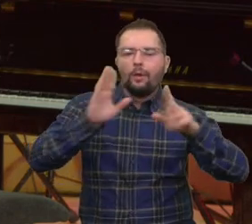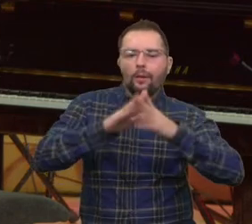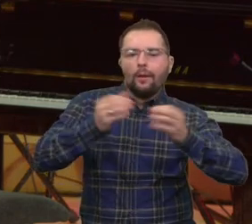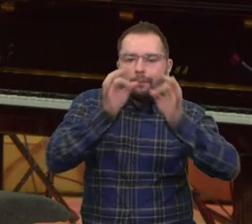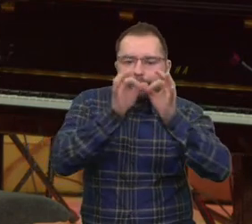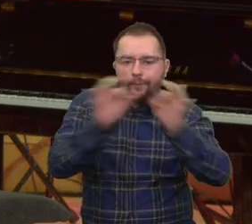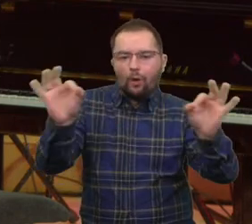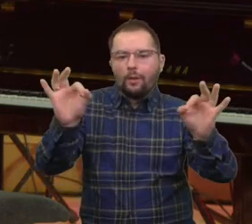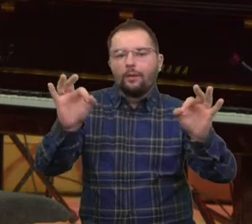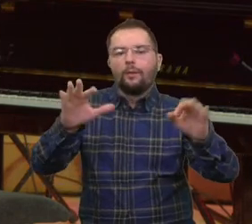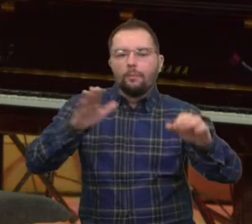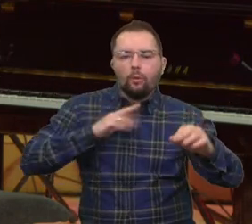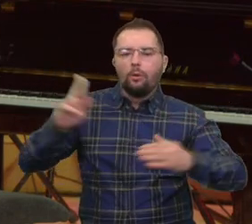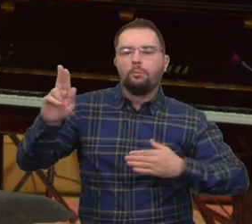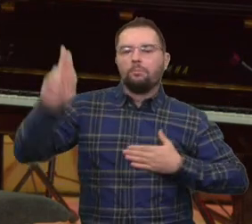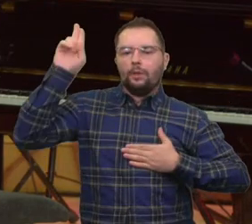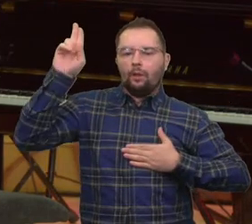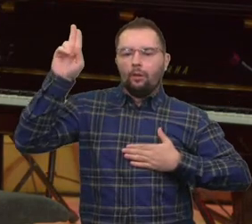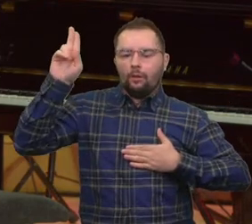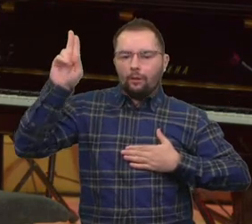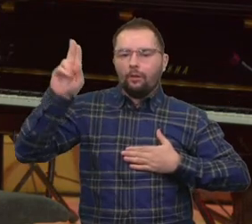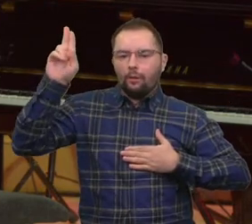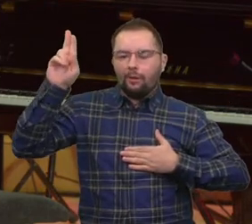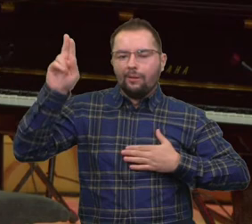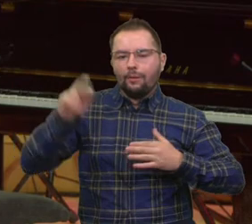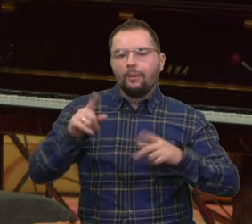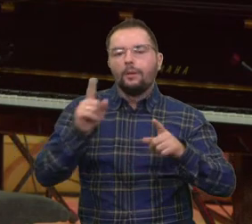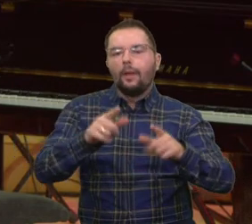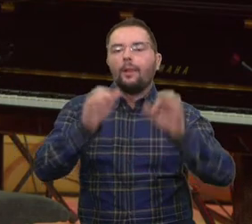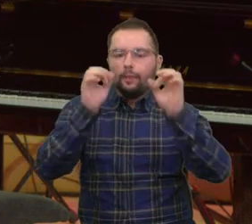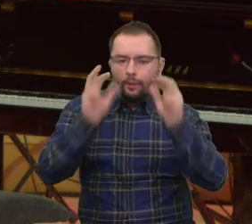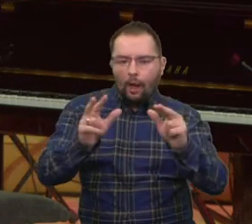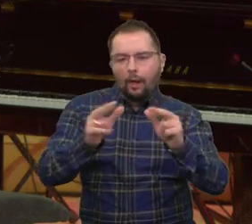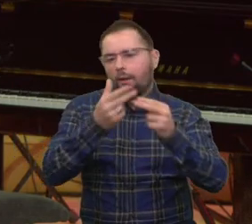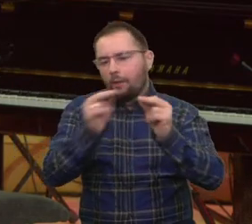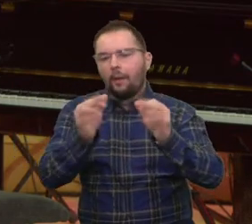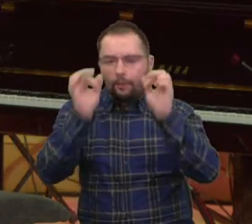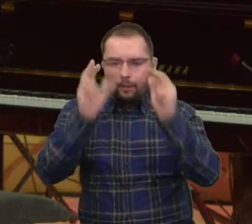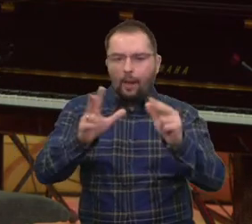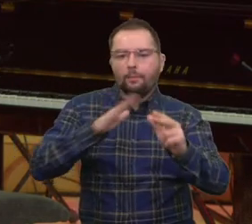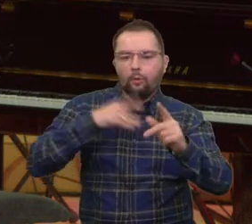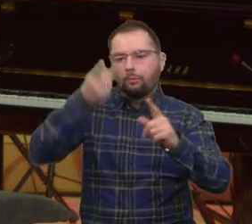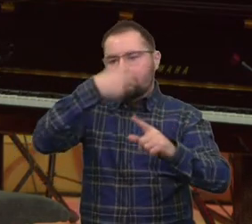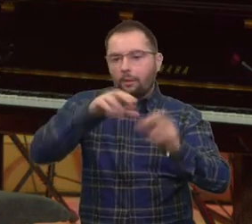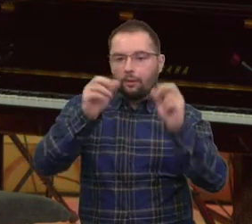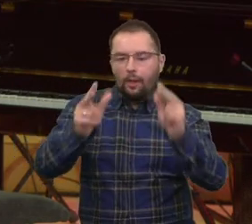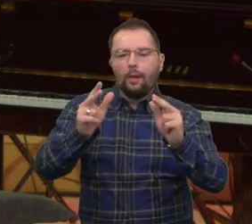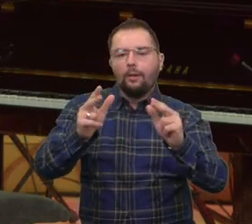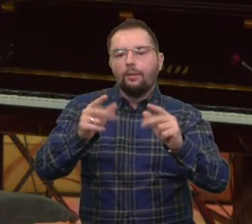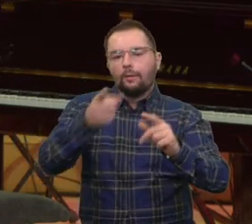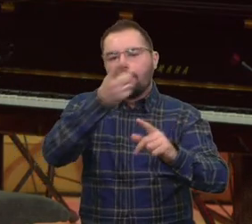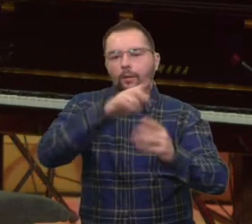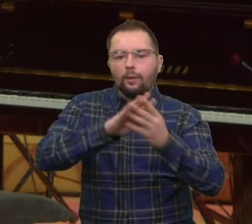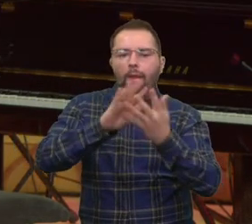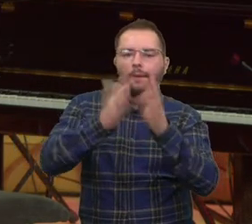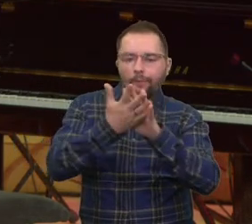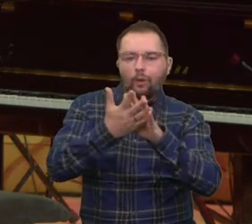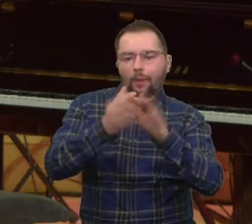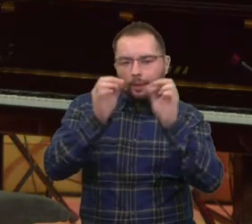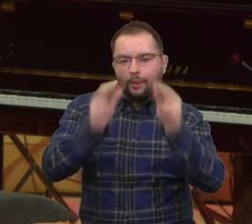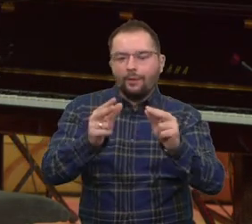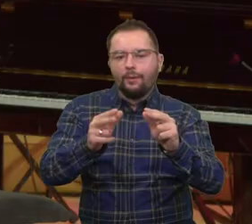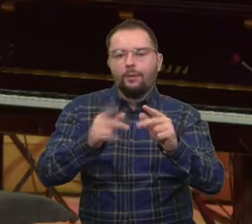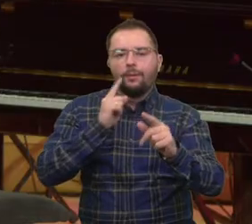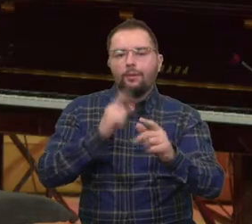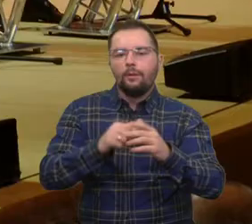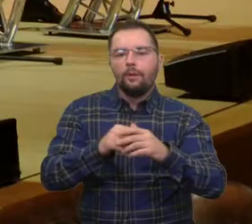którzy zagłosowali za takim, a nie innym podziałem terytorialnym. Oczywiście województwo śląskie, tu nie było